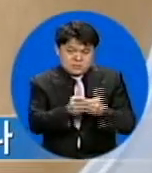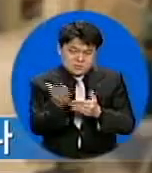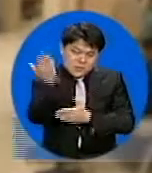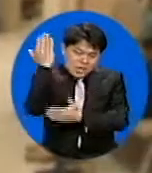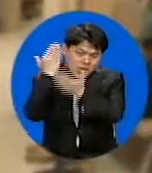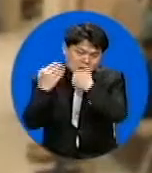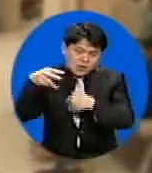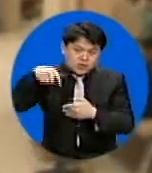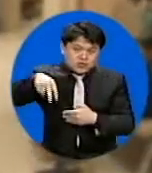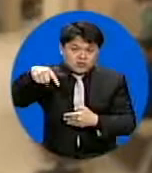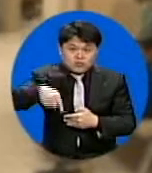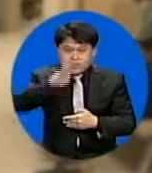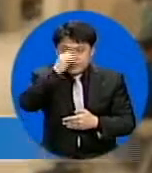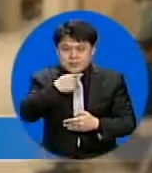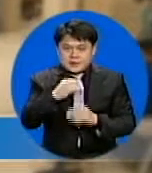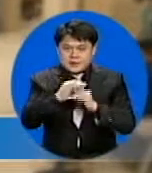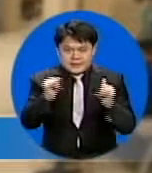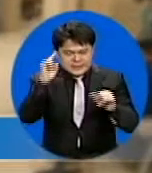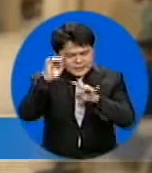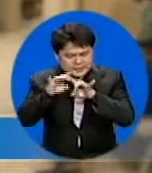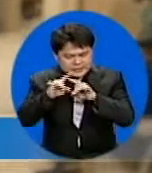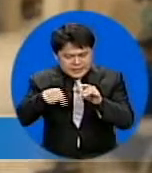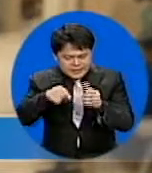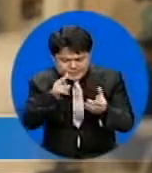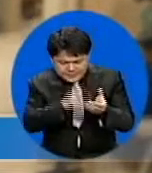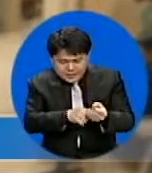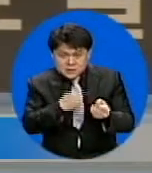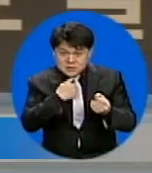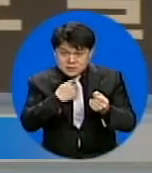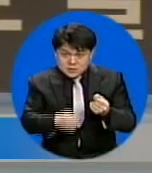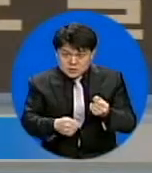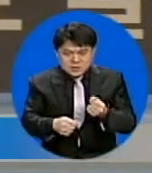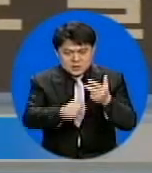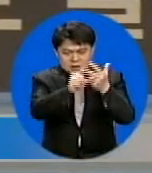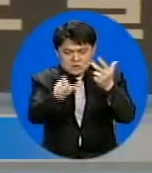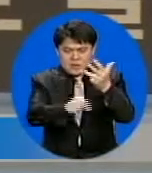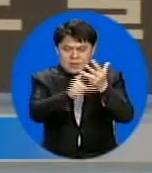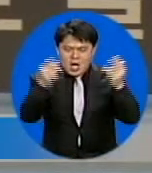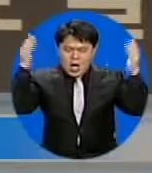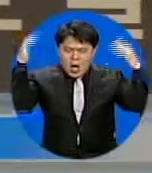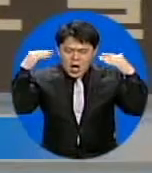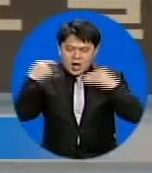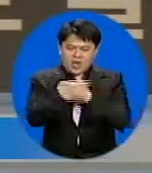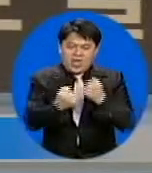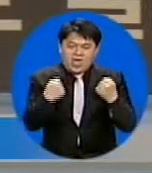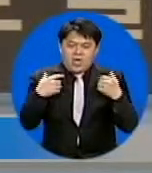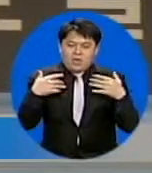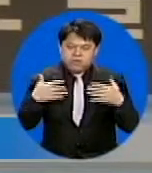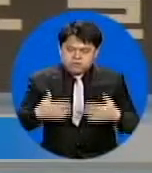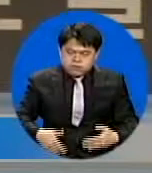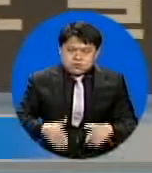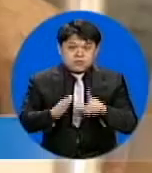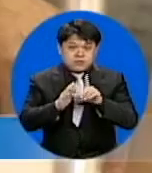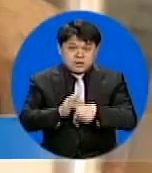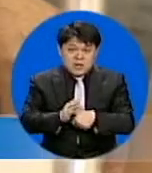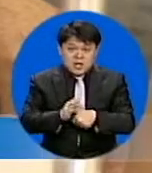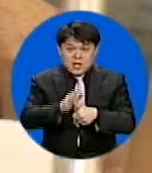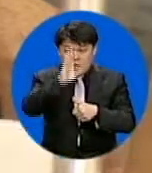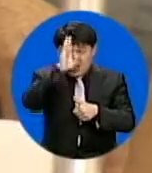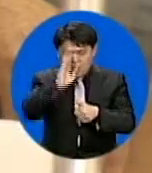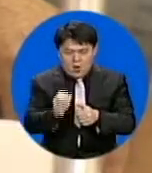적이 있는 사람의 신경절에 잠복해 있던 수두 바이러스가 7, 8월 더위로 체력이 떨어지는 이때 대상포진으로